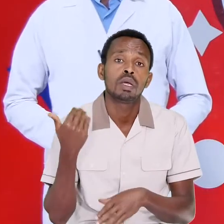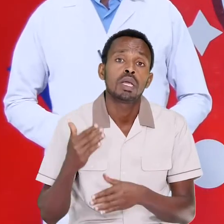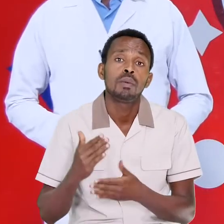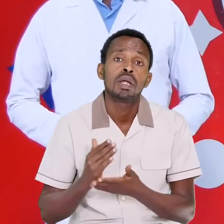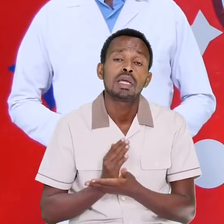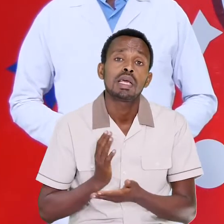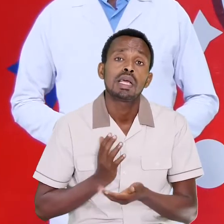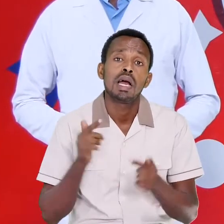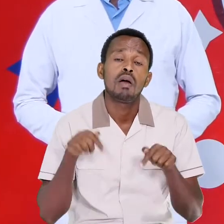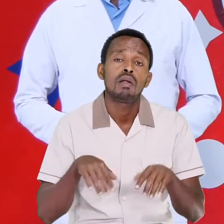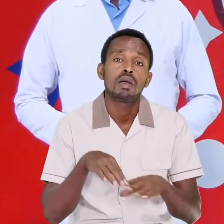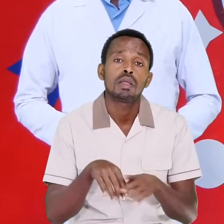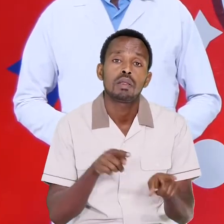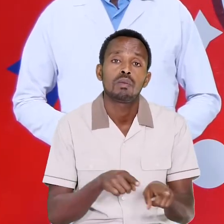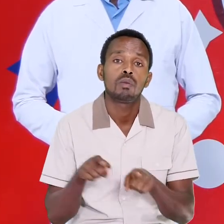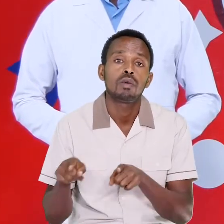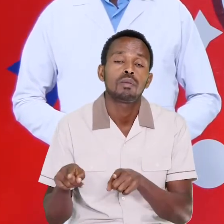Barnoota keenya har'aa keessatti immoo